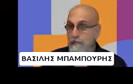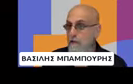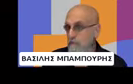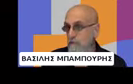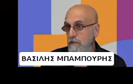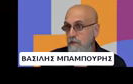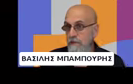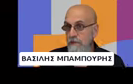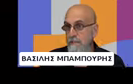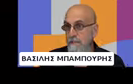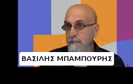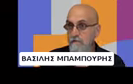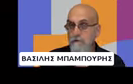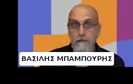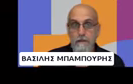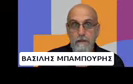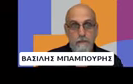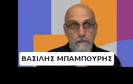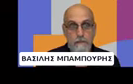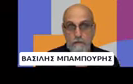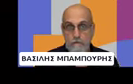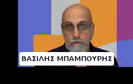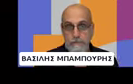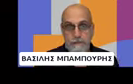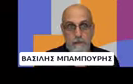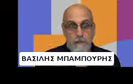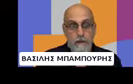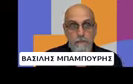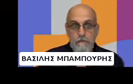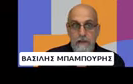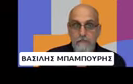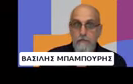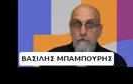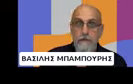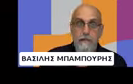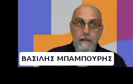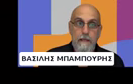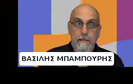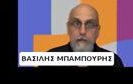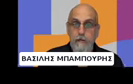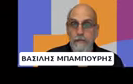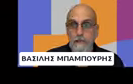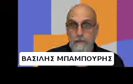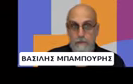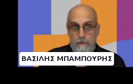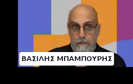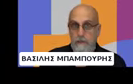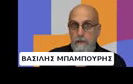ένα βιβλίο στην ουσία 150 σελίδων είναι πραγματικότητα. Λοιπόν, βλέπετε εδώ πέρα τα